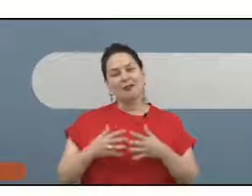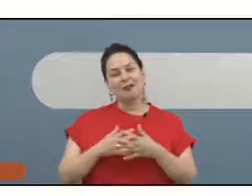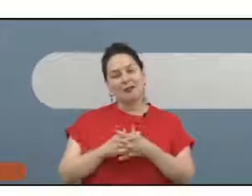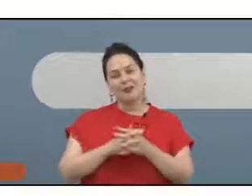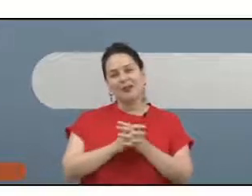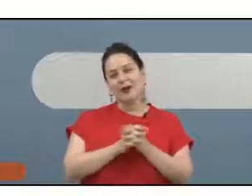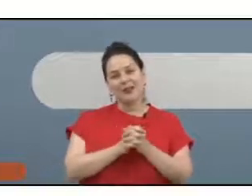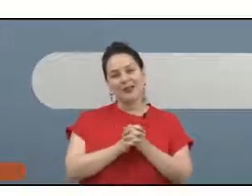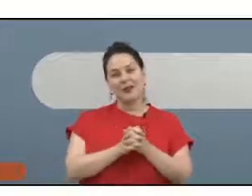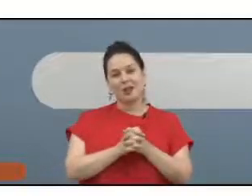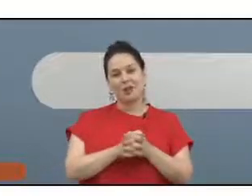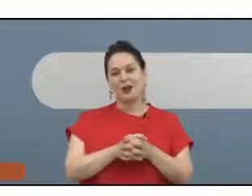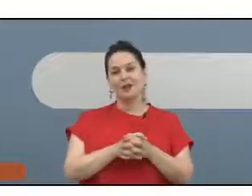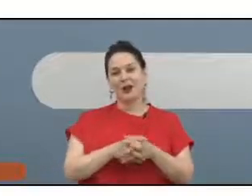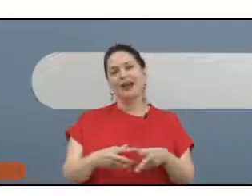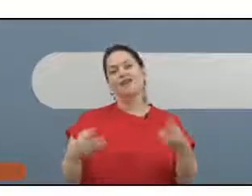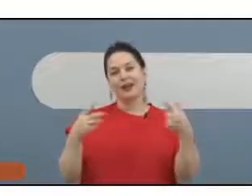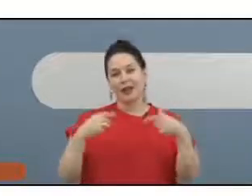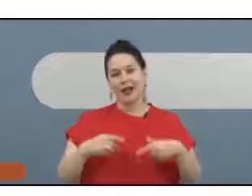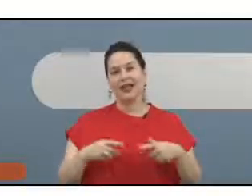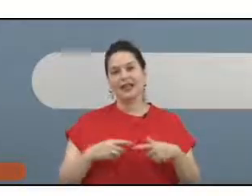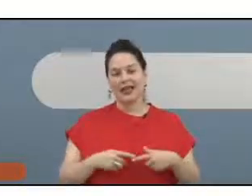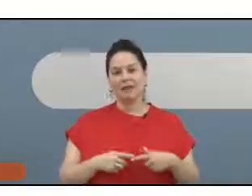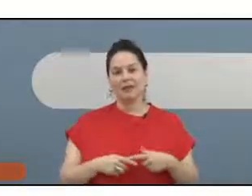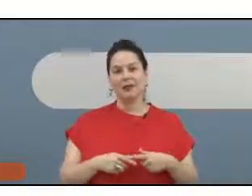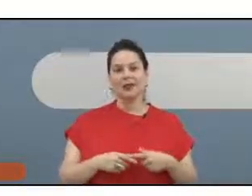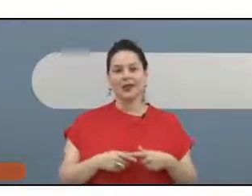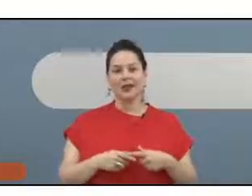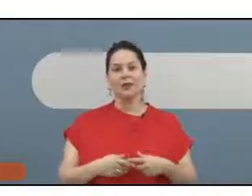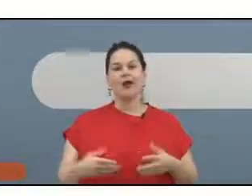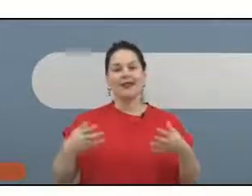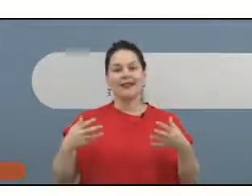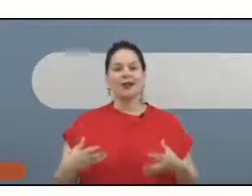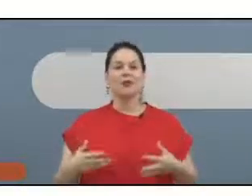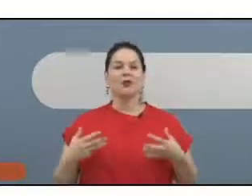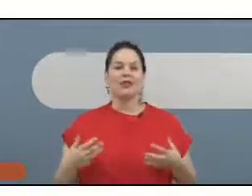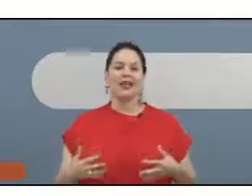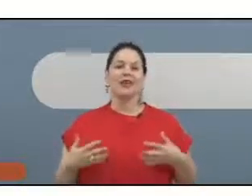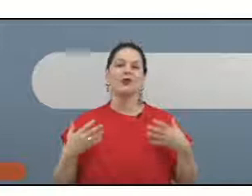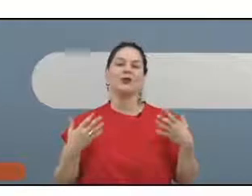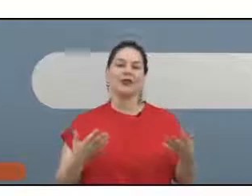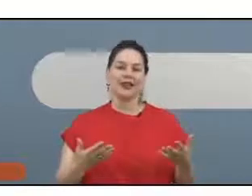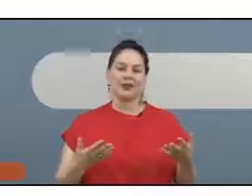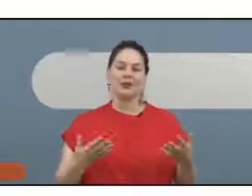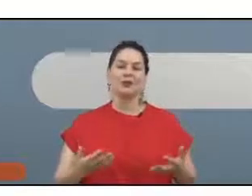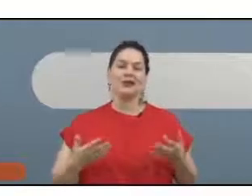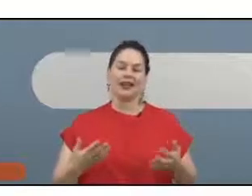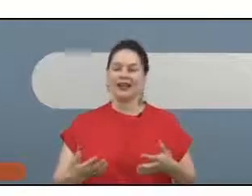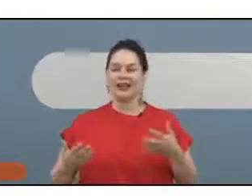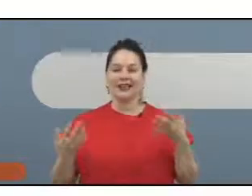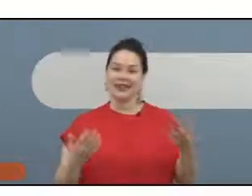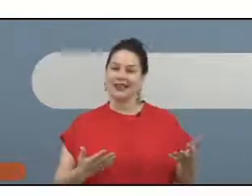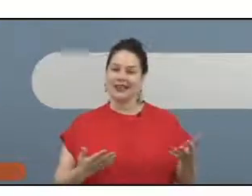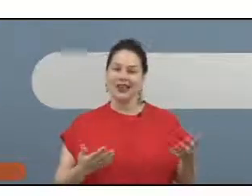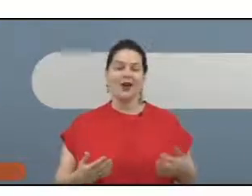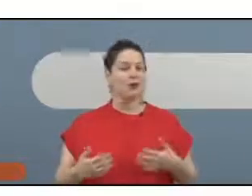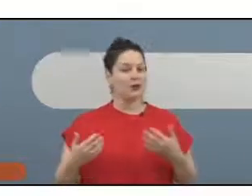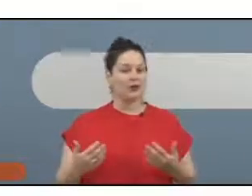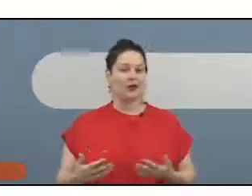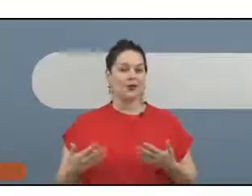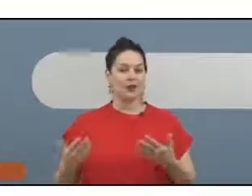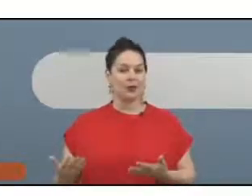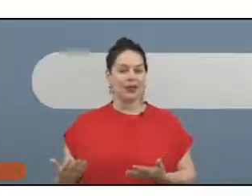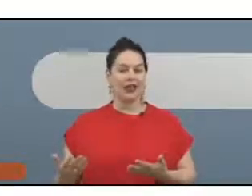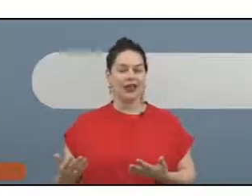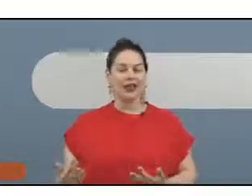להתבגר, ולפעמים הצורך הזה אולי משולב ביחד, ואנחנו נראה את זה גם במיתוס היום. האדם רוצה יותר, הוא רוצה חיי נצח,